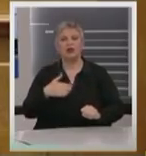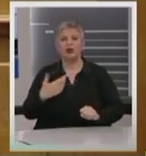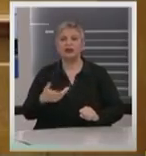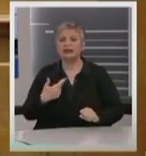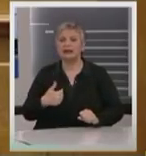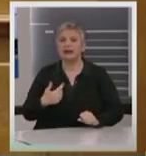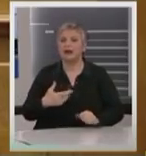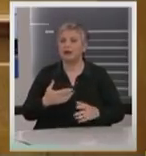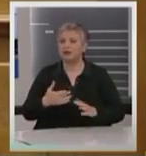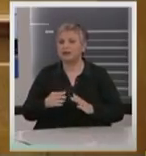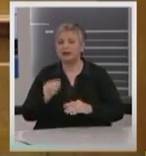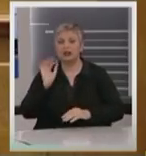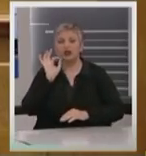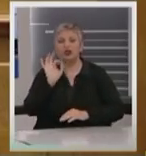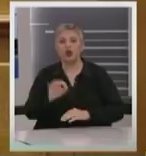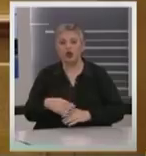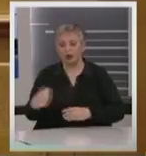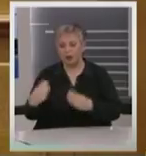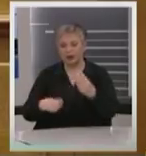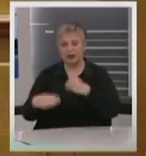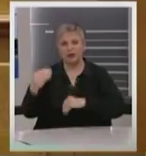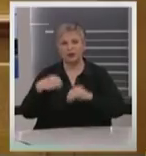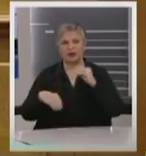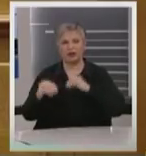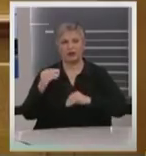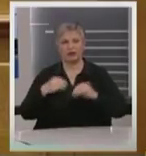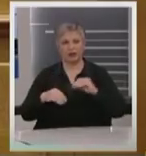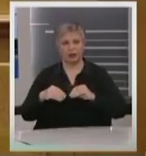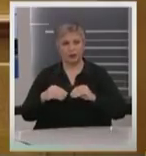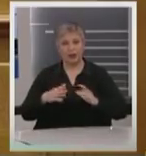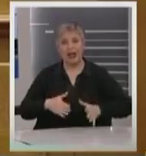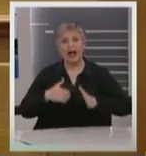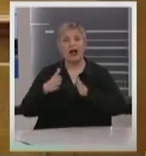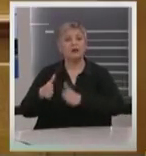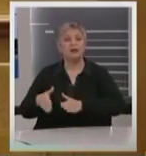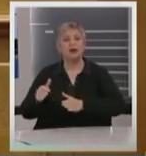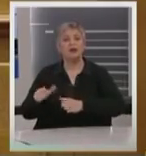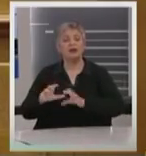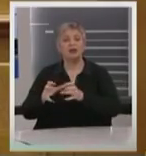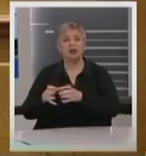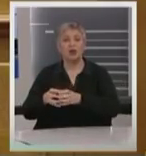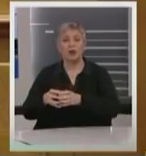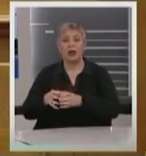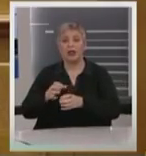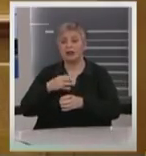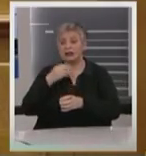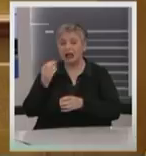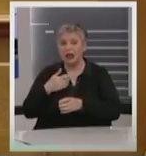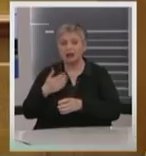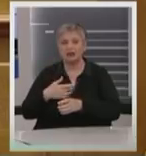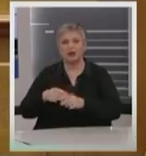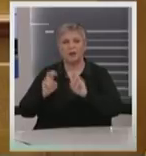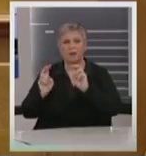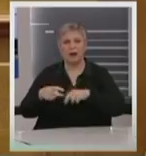εκλογικής πελατείας με κοινωνικά στρώματα τα οποία, προσέξτε, από τη μία τα φτωχοποιείτε και από την άλλη πάτε να τα δελεάσετε